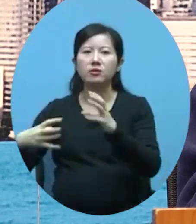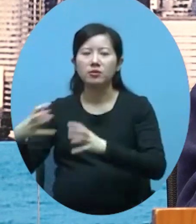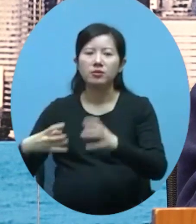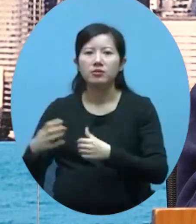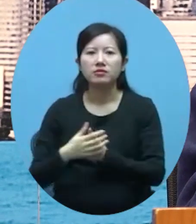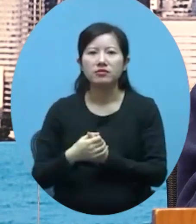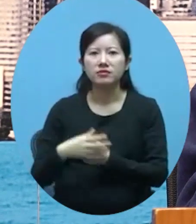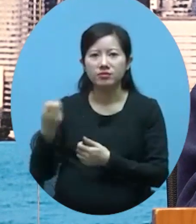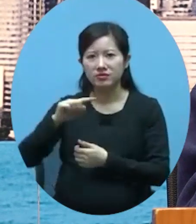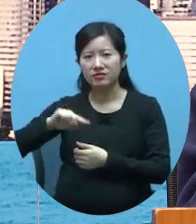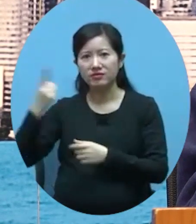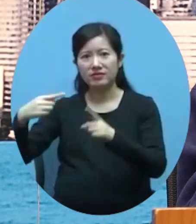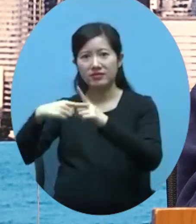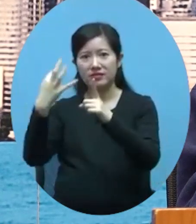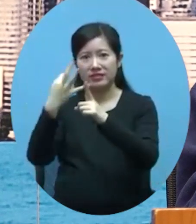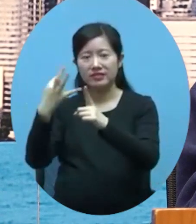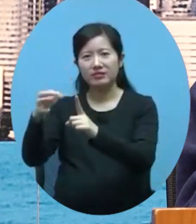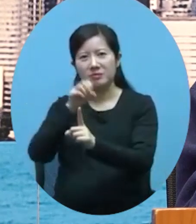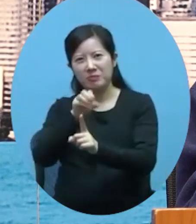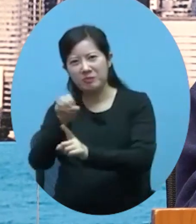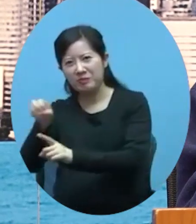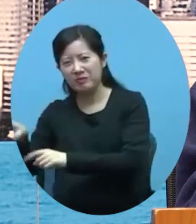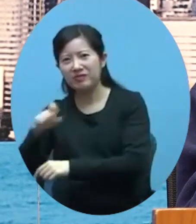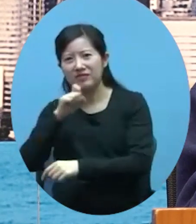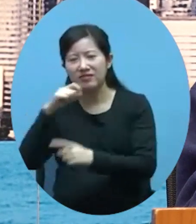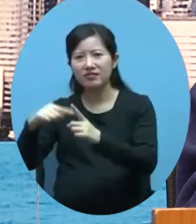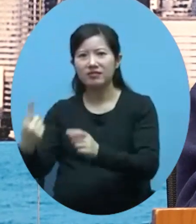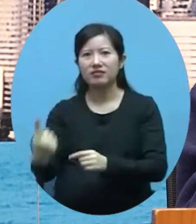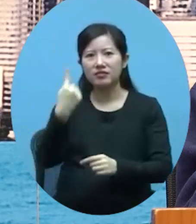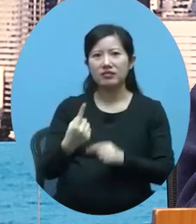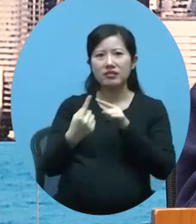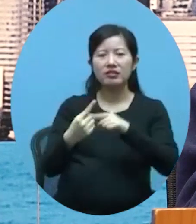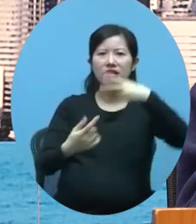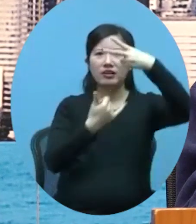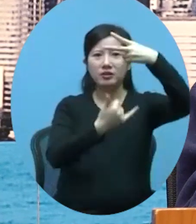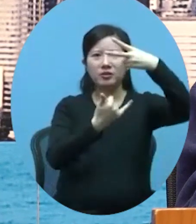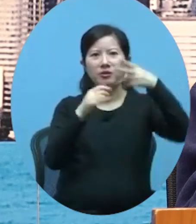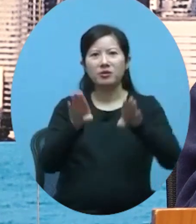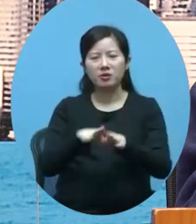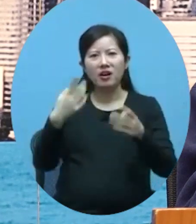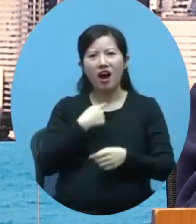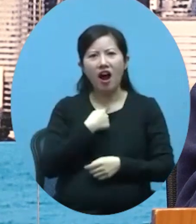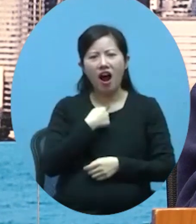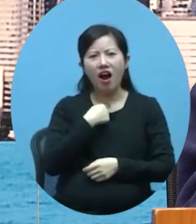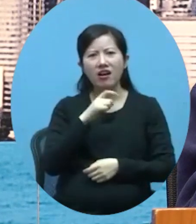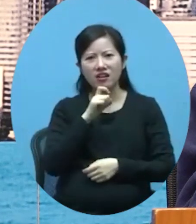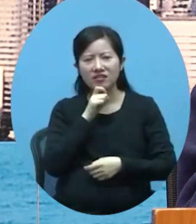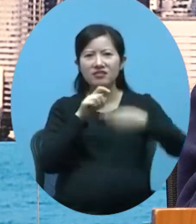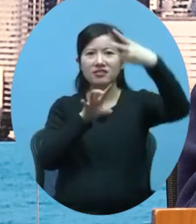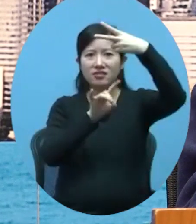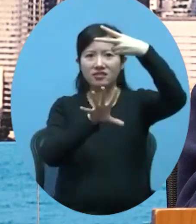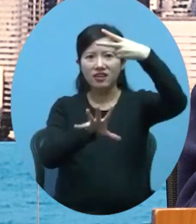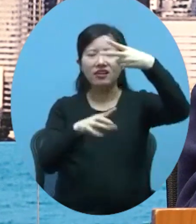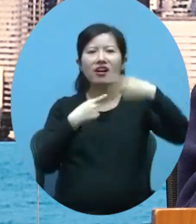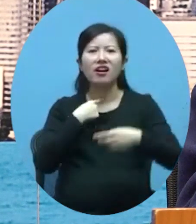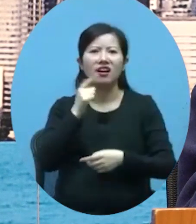回其他13个人其中有一位就有点不舒服的在2月6日开始有点咳跟着15日有点喉咙痛